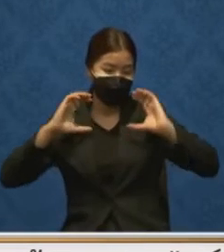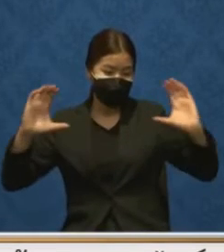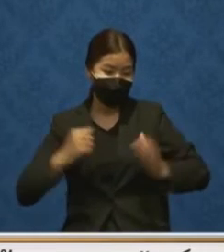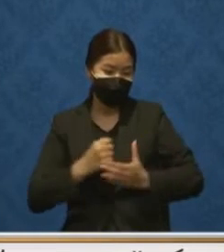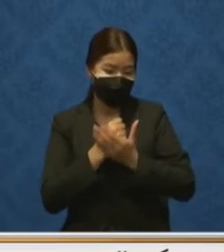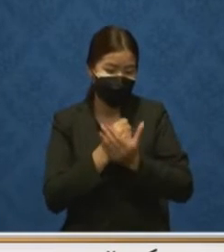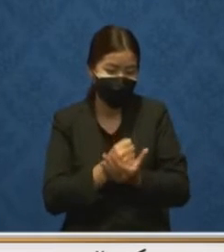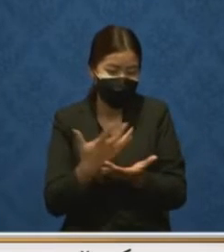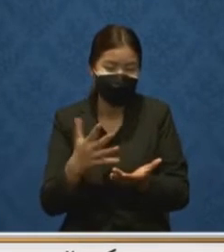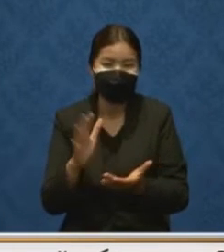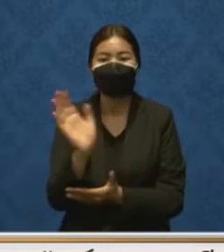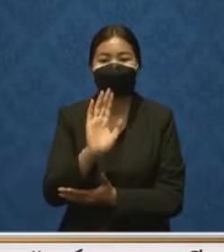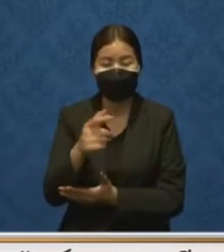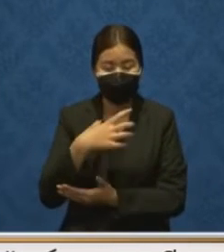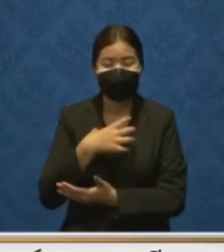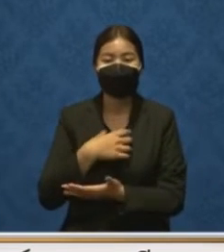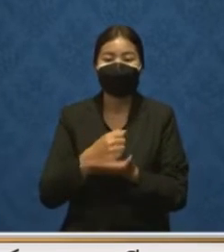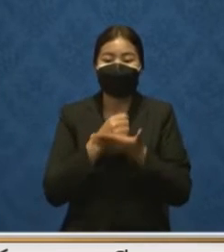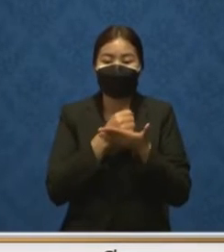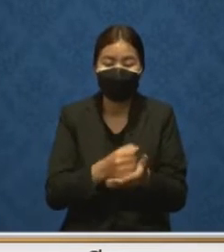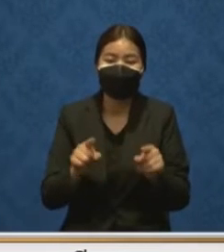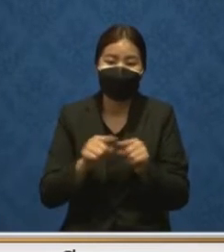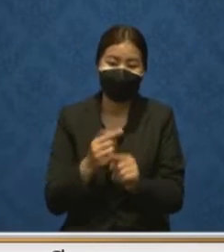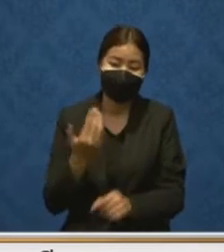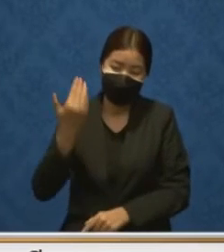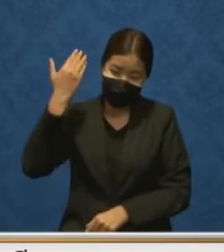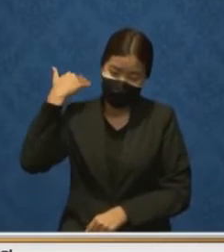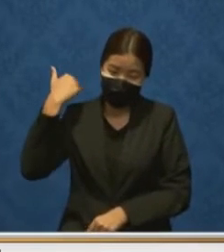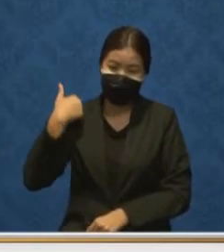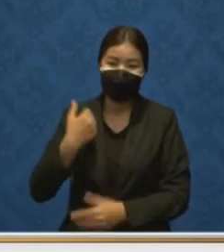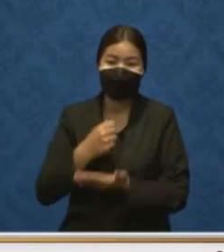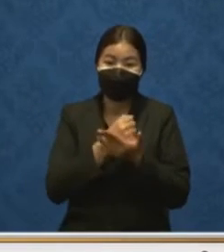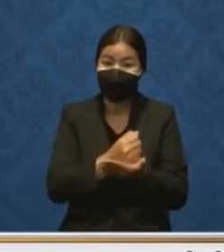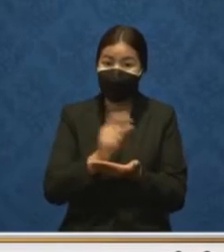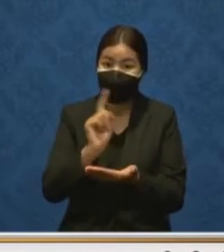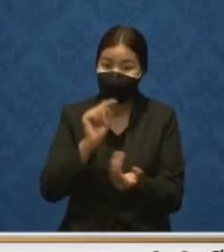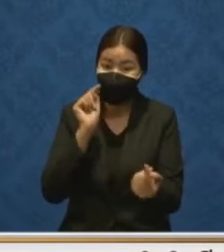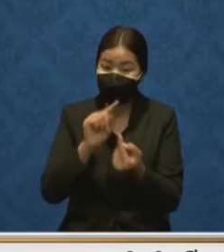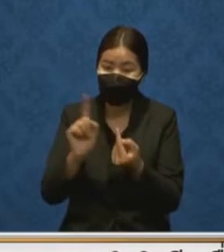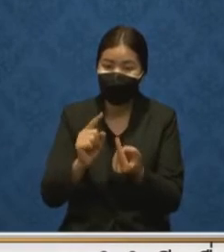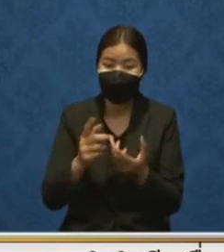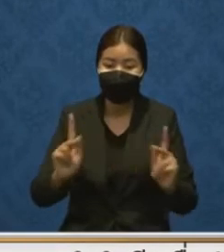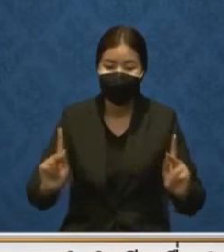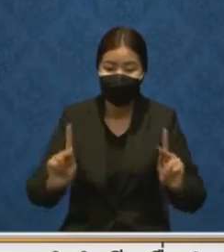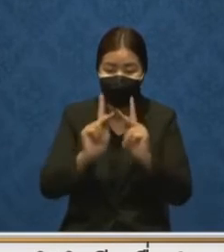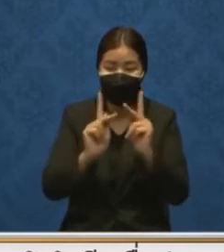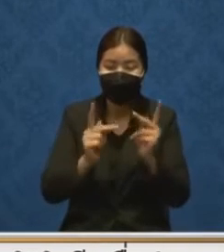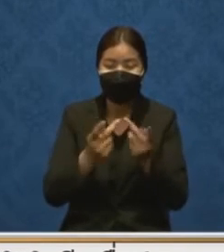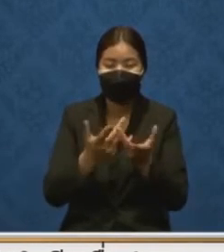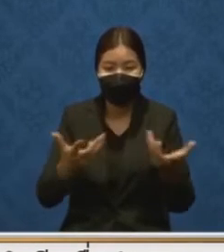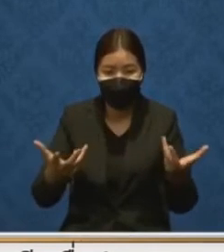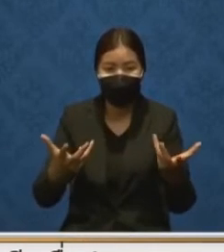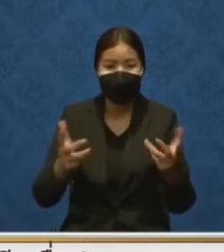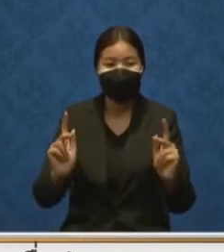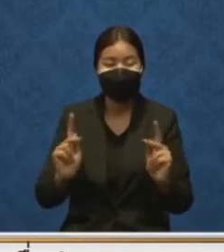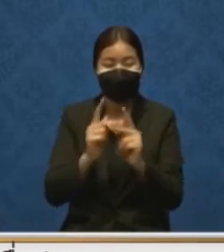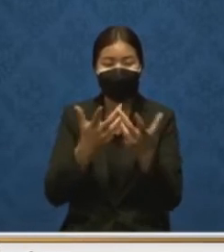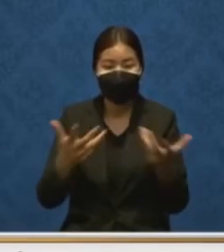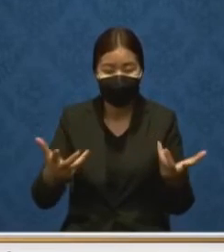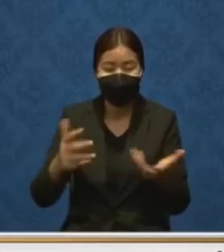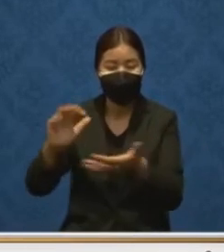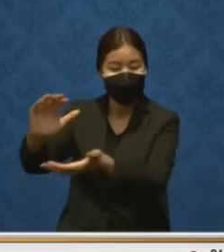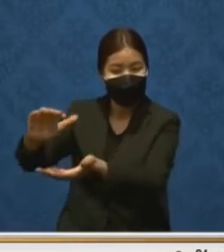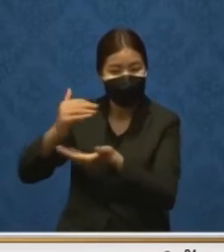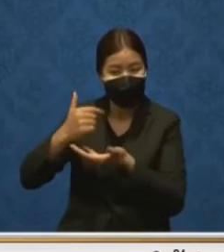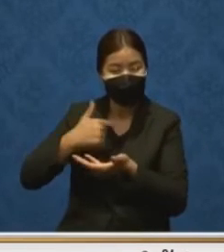ทำอะไรในช่งที่ผ่านมาส่งที่เราทำก็คือกระสวงพานิศรวมกับกระสวงเครศและผู้นำเข้า